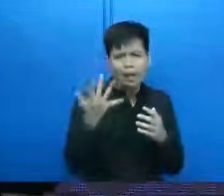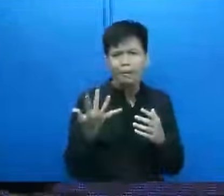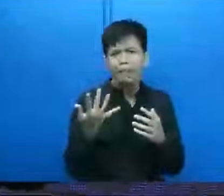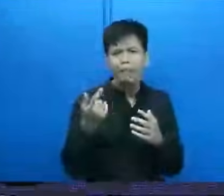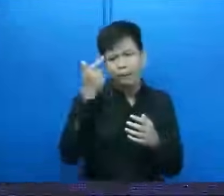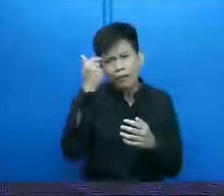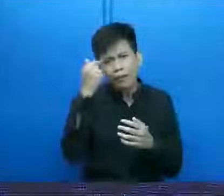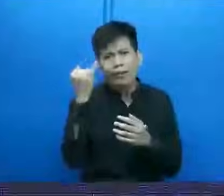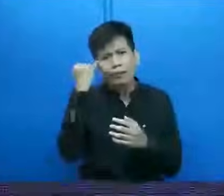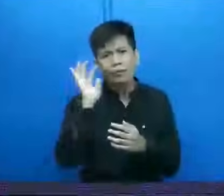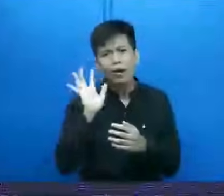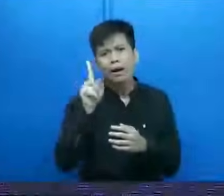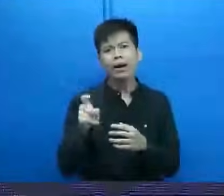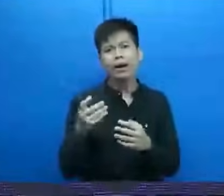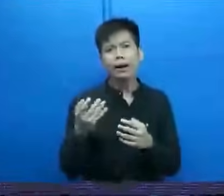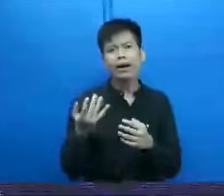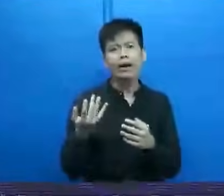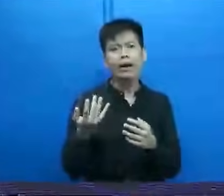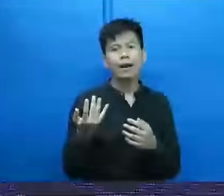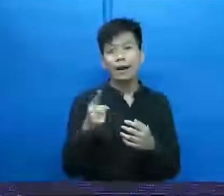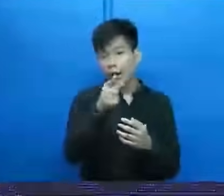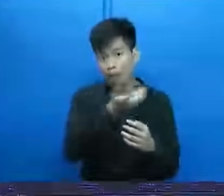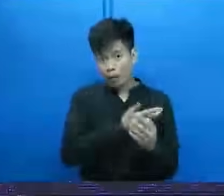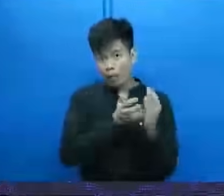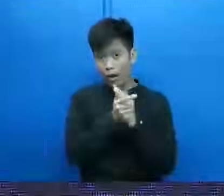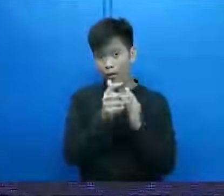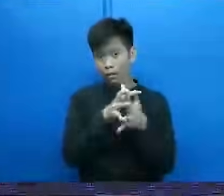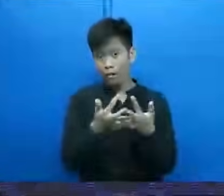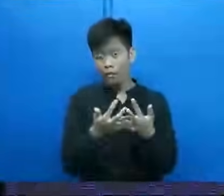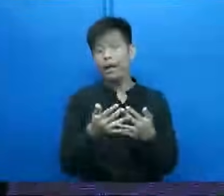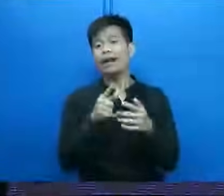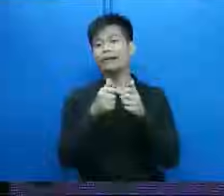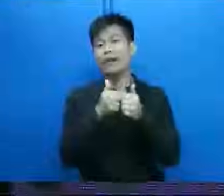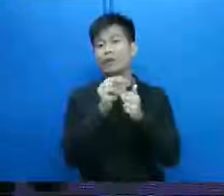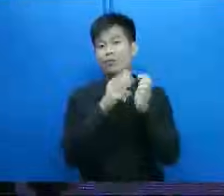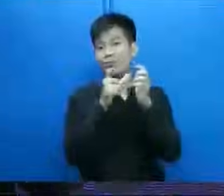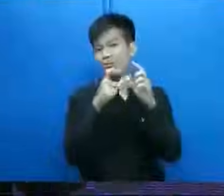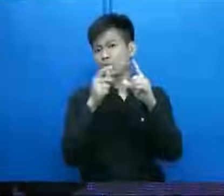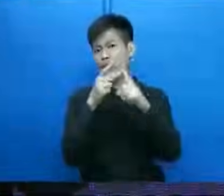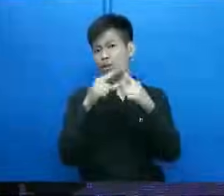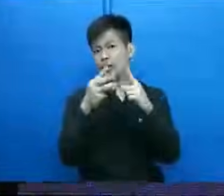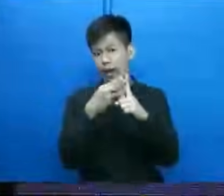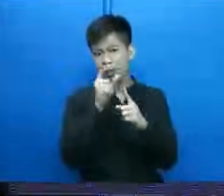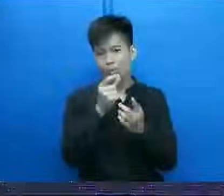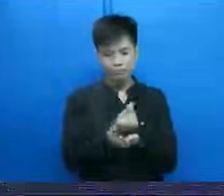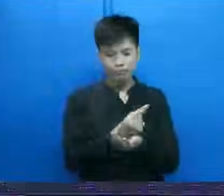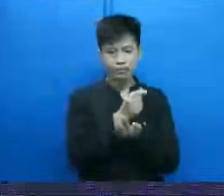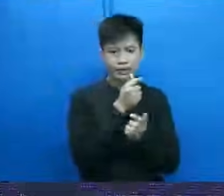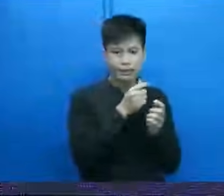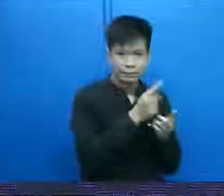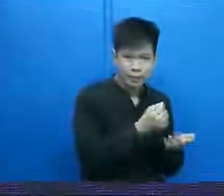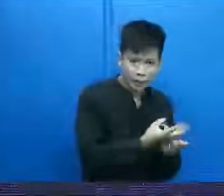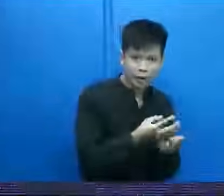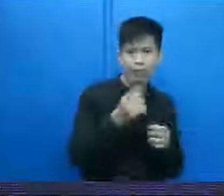gunakan? Maka Anda siapkan, saya pengen jadi ahli Quran, siapkan. Untuk mushaf, saya masih siapkan dana sekian. Untuk cari